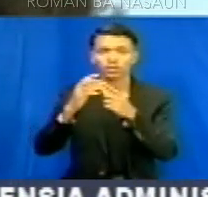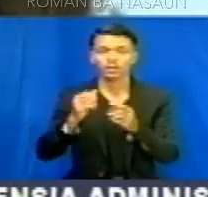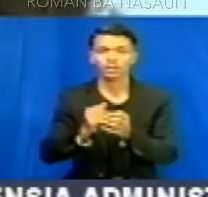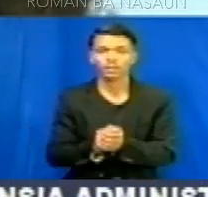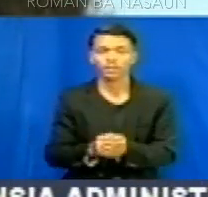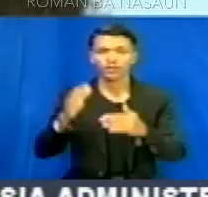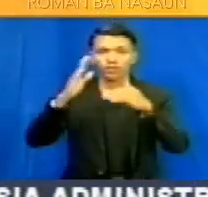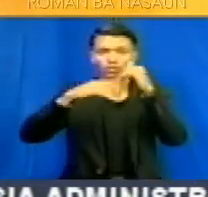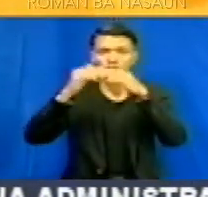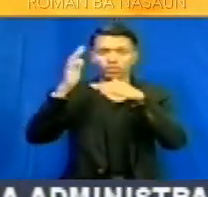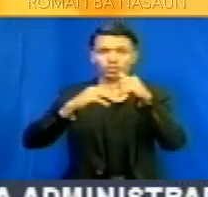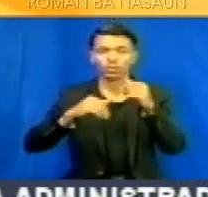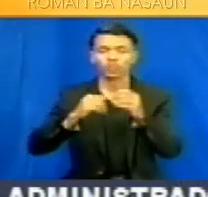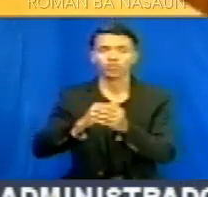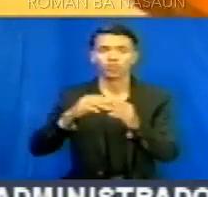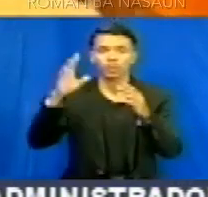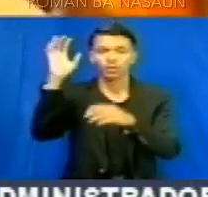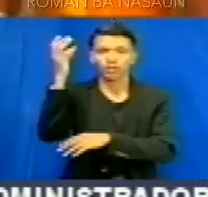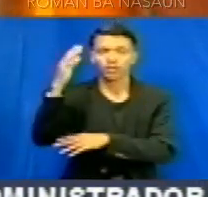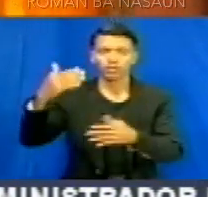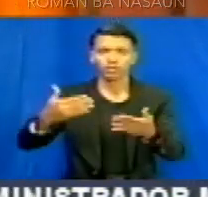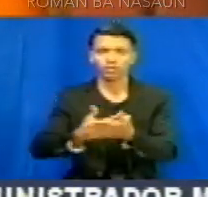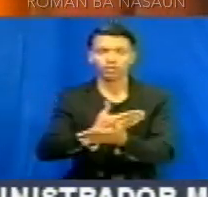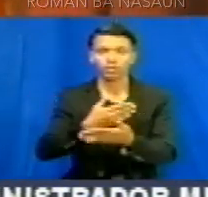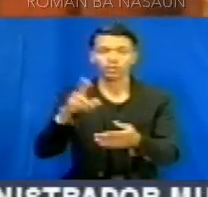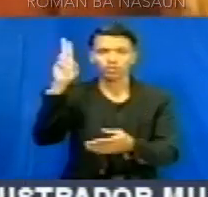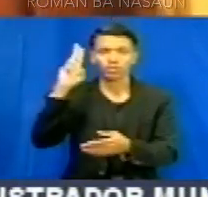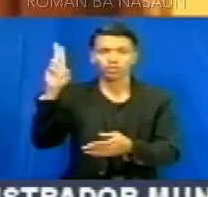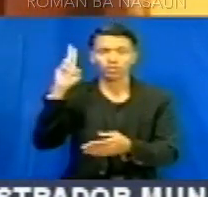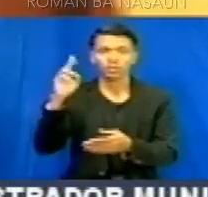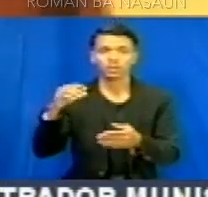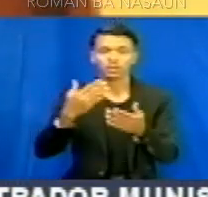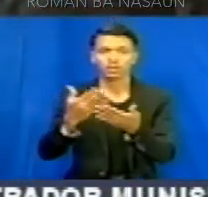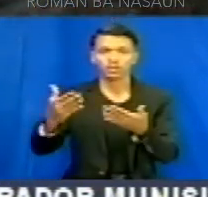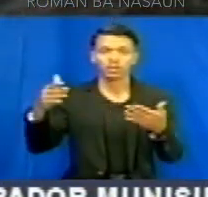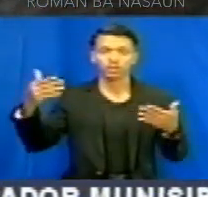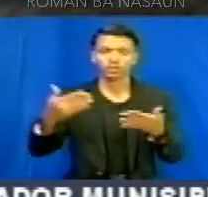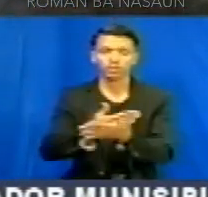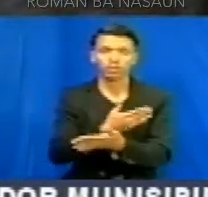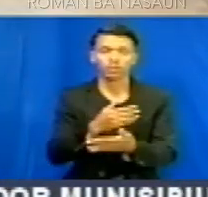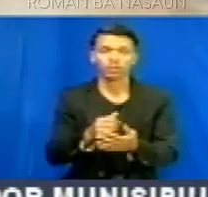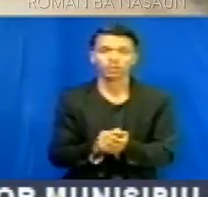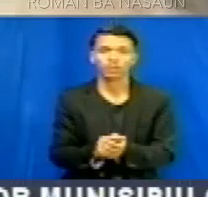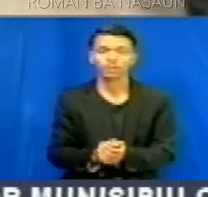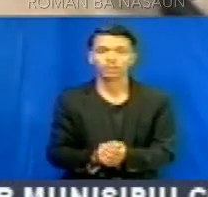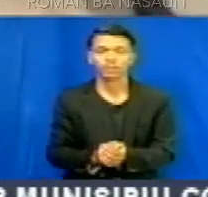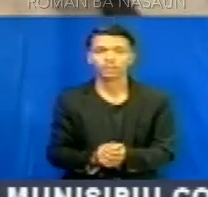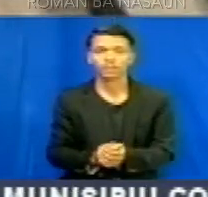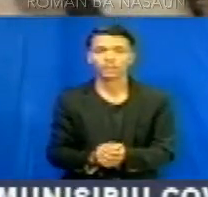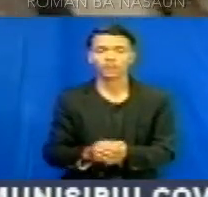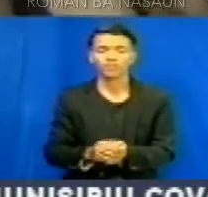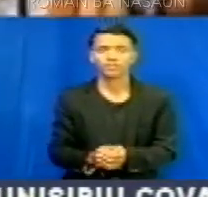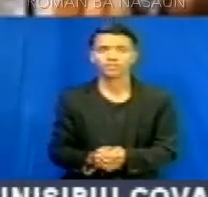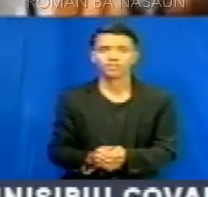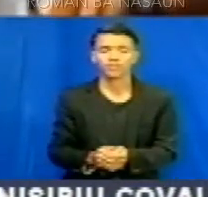padapat construi o material semi moderno, husi parte rin utiliza material moderno, no husi parte kakuluk mantein ho material